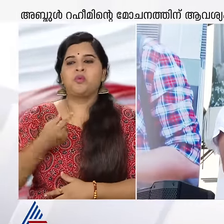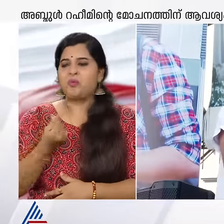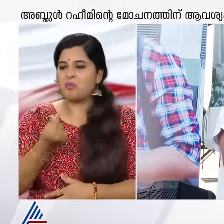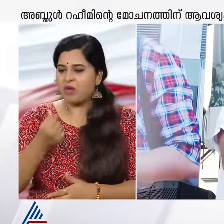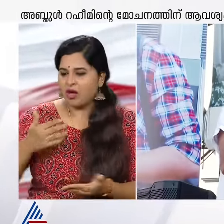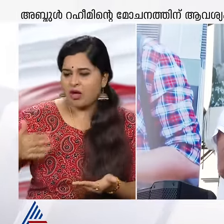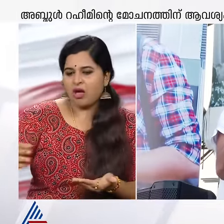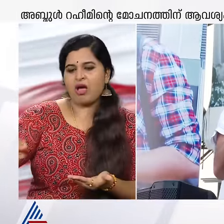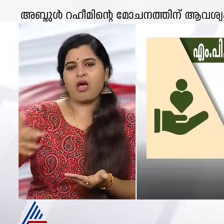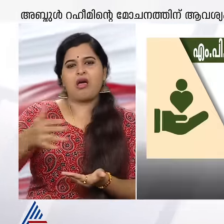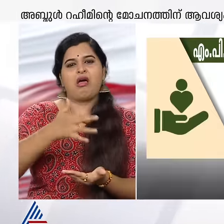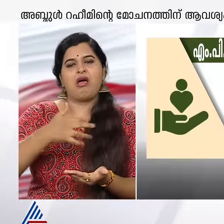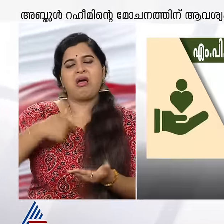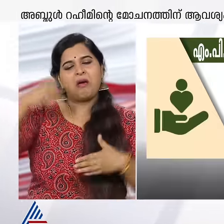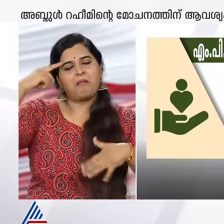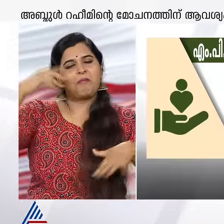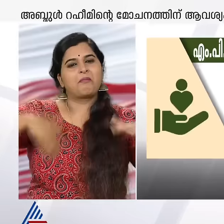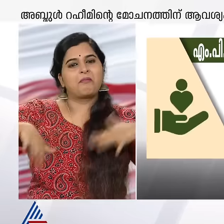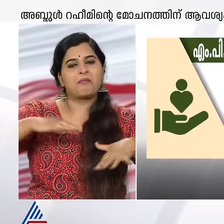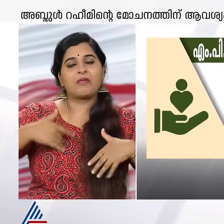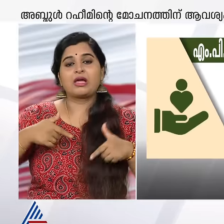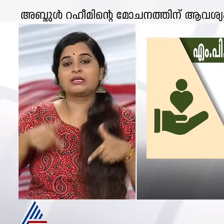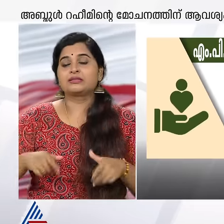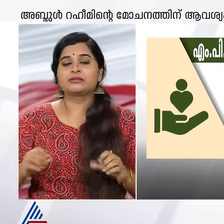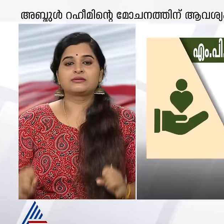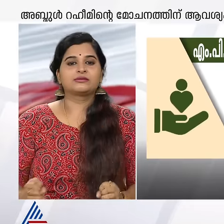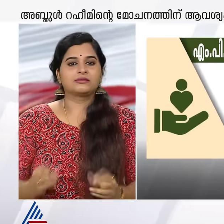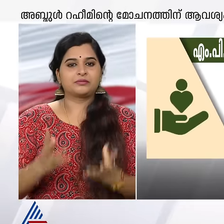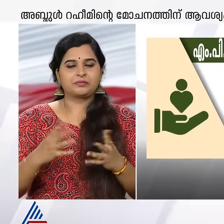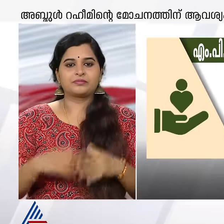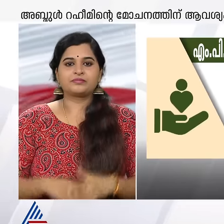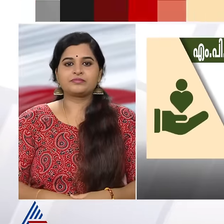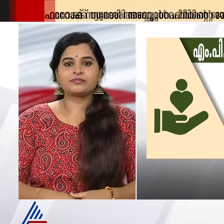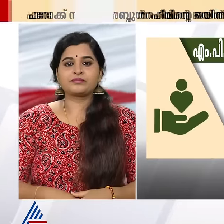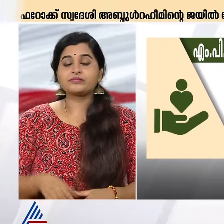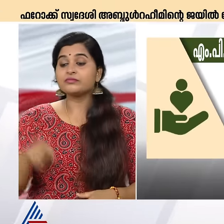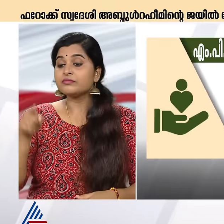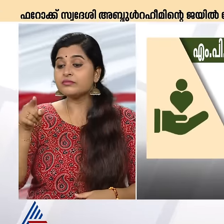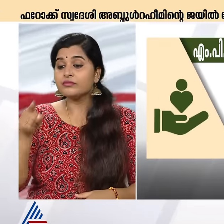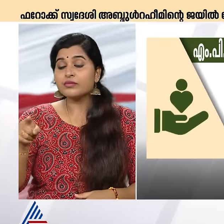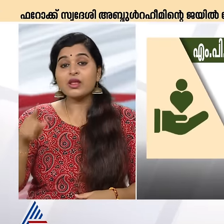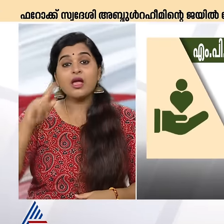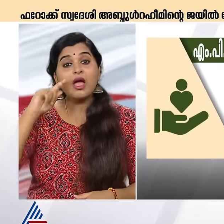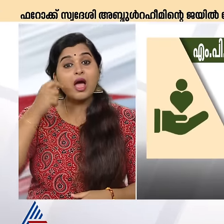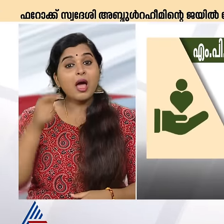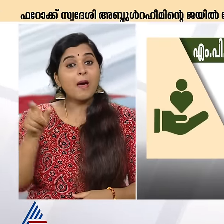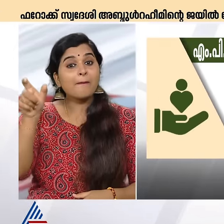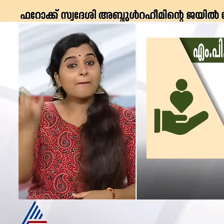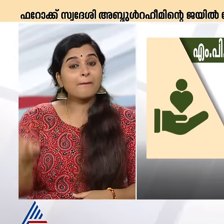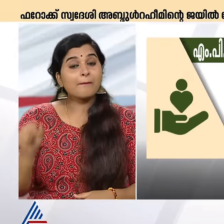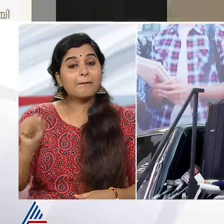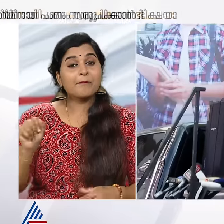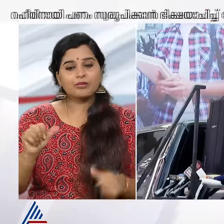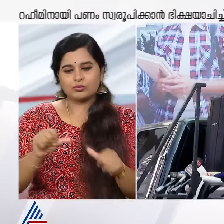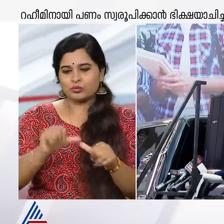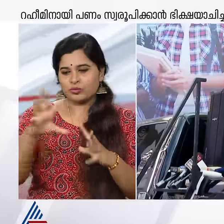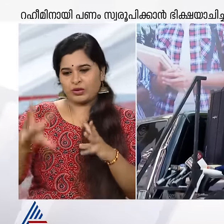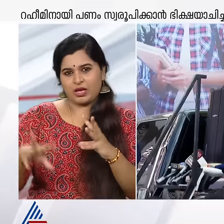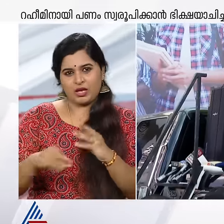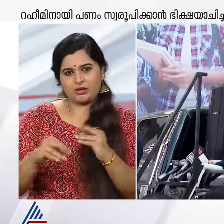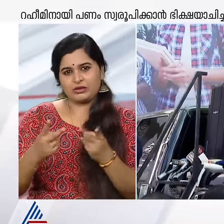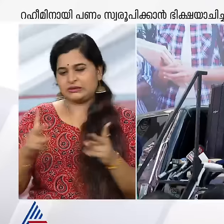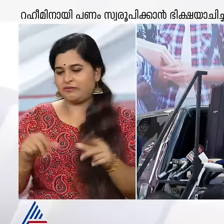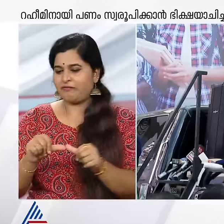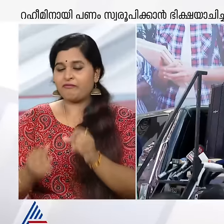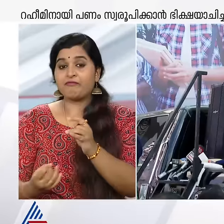യാത്രയാണ് ഇവിടെ തന്നെ തുടങ്ങുന്നത്. അബ്ദുൾ റഹീം ലീഗൽ അസിസ്റ്റൻസ് കമ്മിറ്റി ട്രസ്റ്റിന്റെ അക്കൗണ്ടിലാണ് പണം സ്വരൂപിക്കുന്നത്. ശിക്ഷ നടപ്പാക്കുന്നതിൽ സാവകാശം